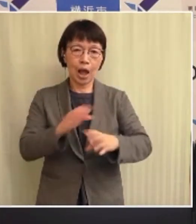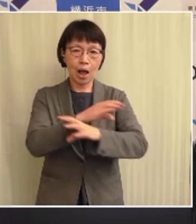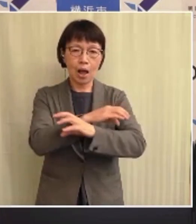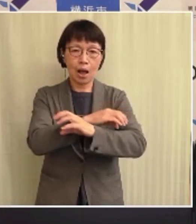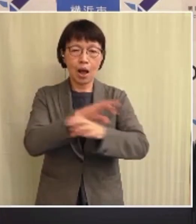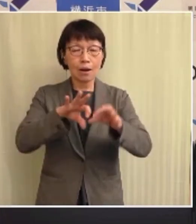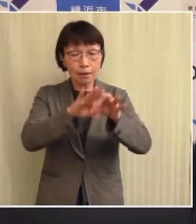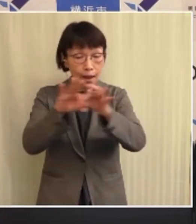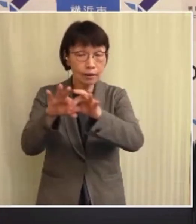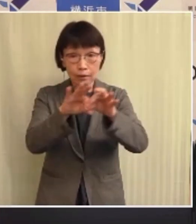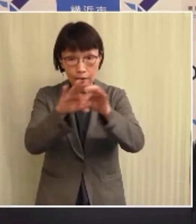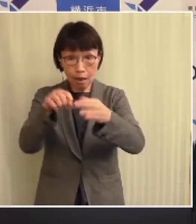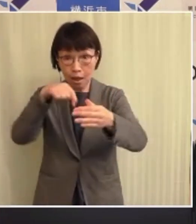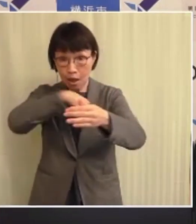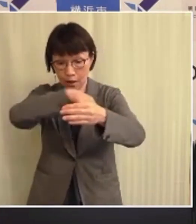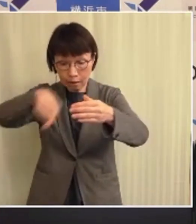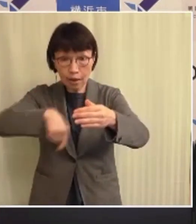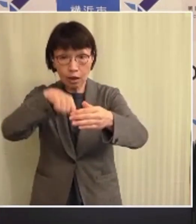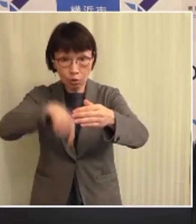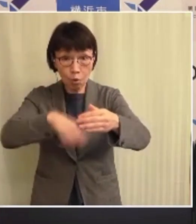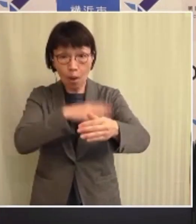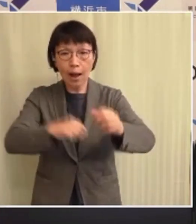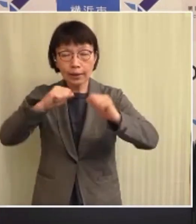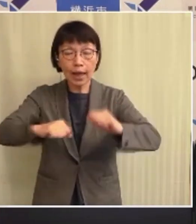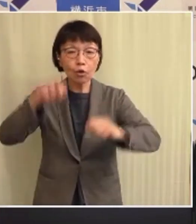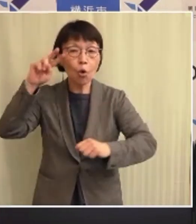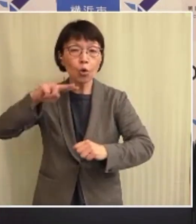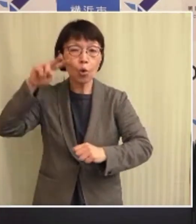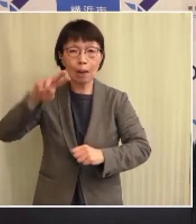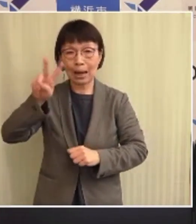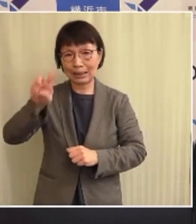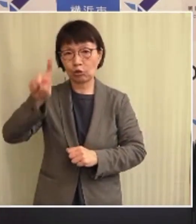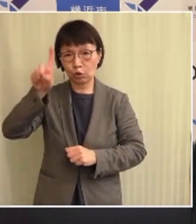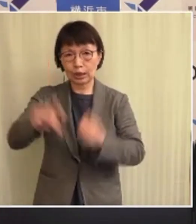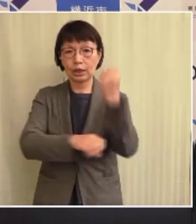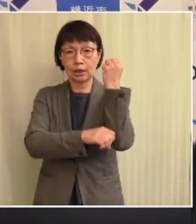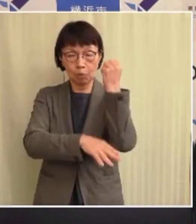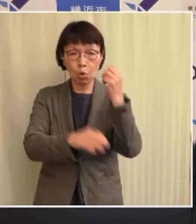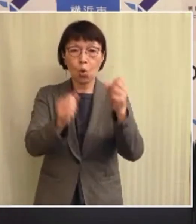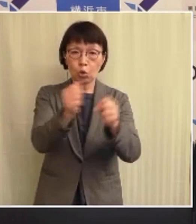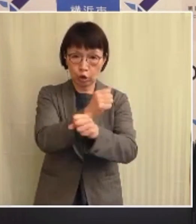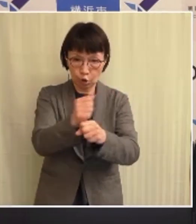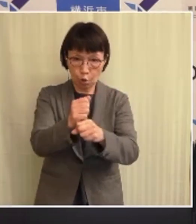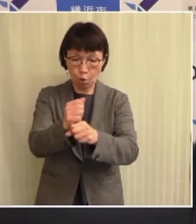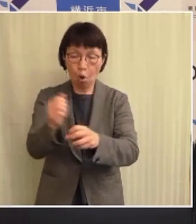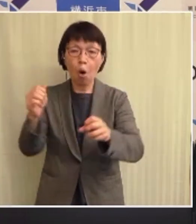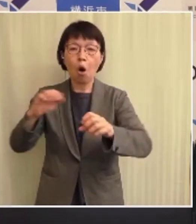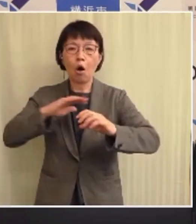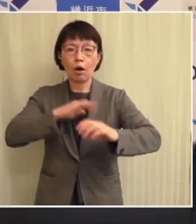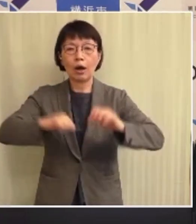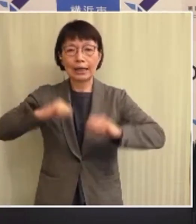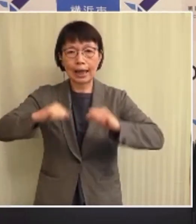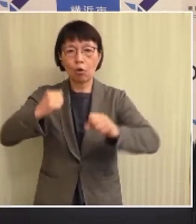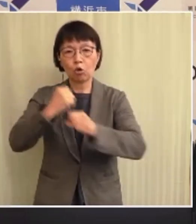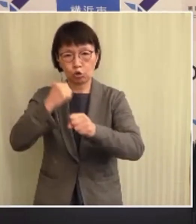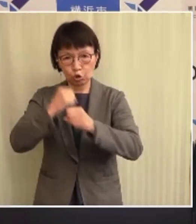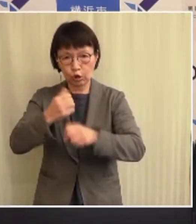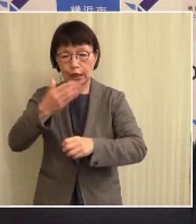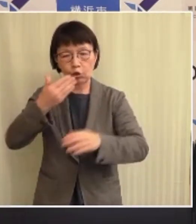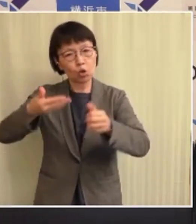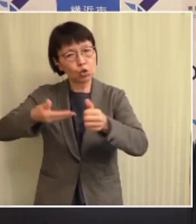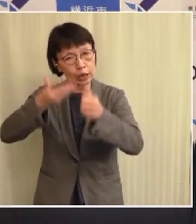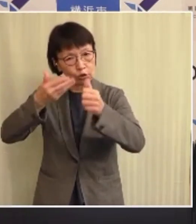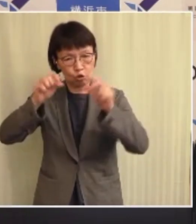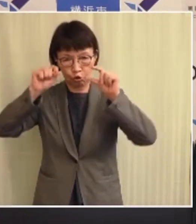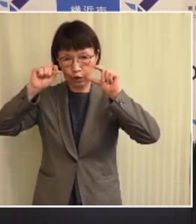ましては、健康横浜21に基づく事業、健康づくり、食育の普及啓発等